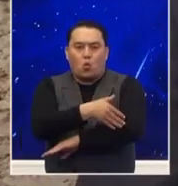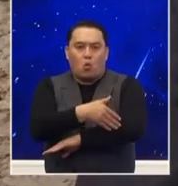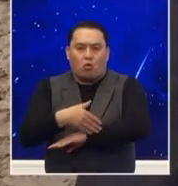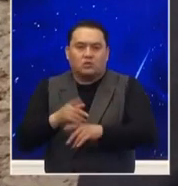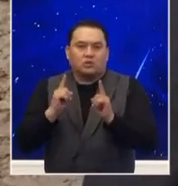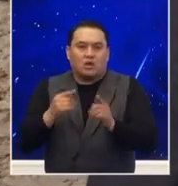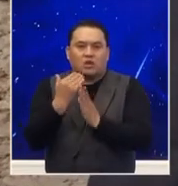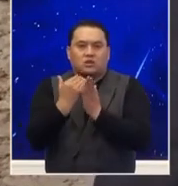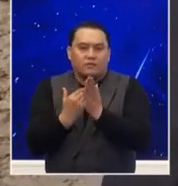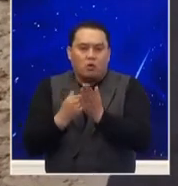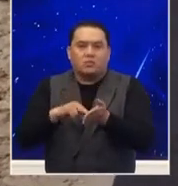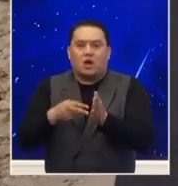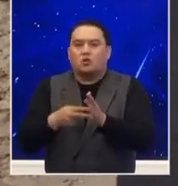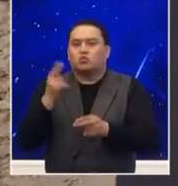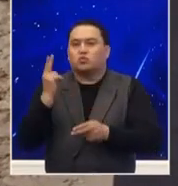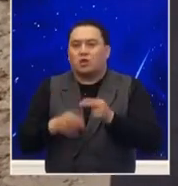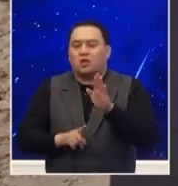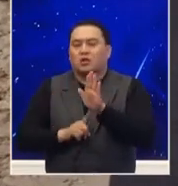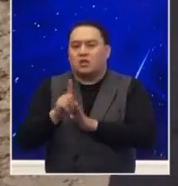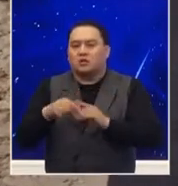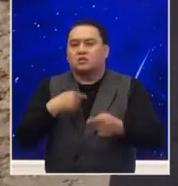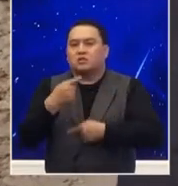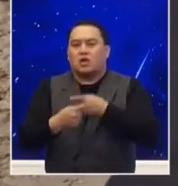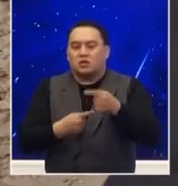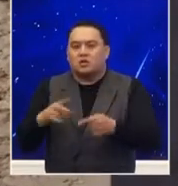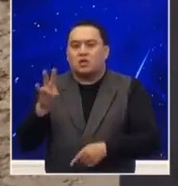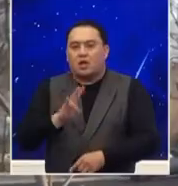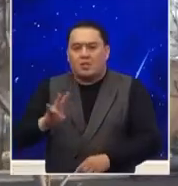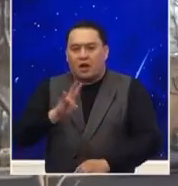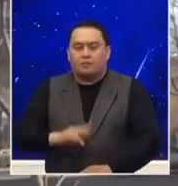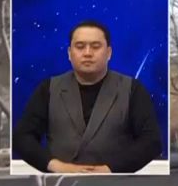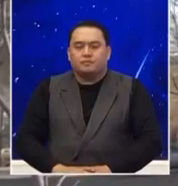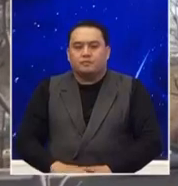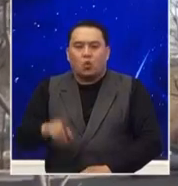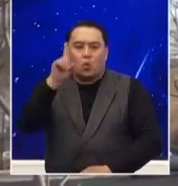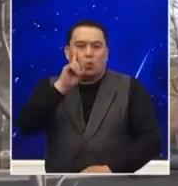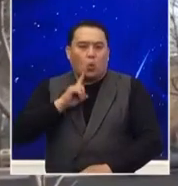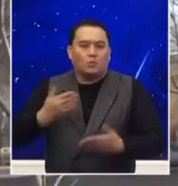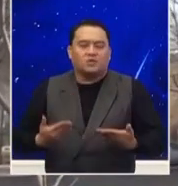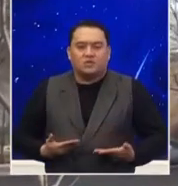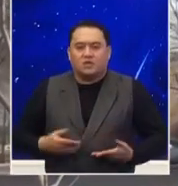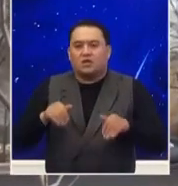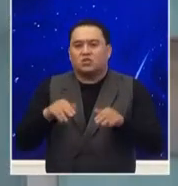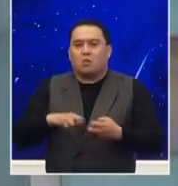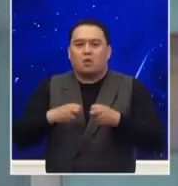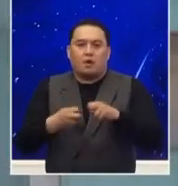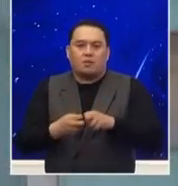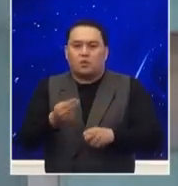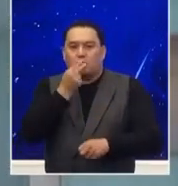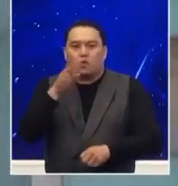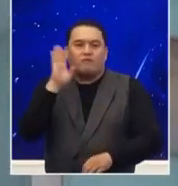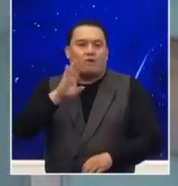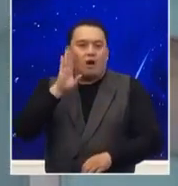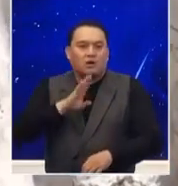идут согласно графику. Планируем завершить начатое до конца ноября этого года. Для комфортного проживания жителей решается проблема и с питьевой